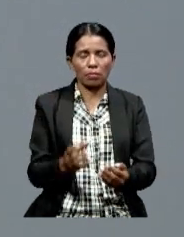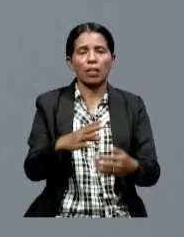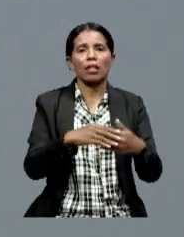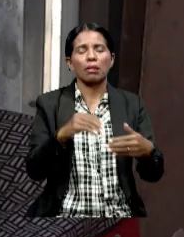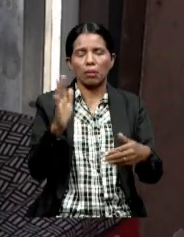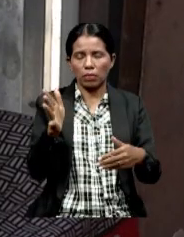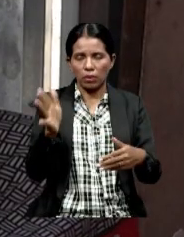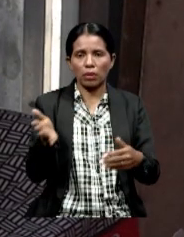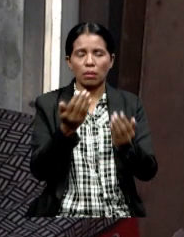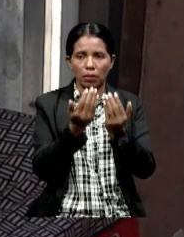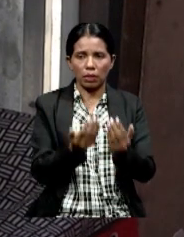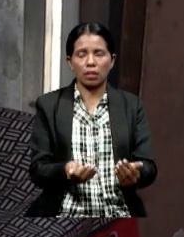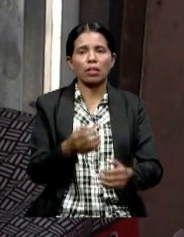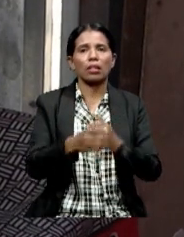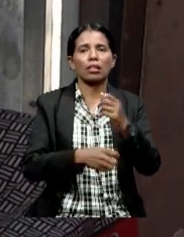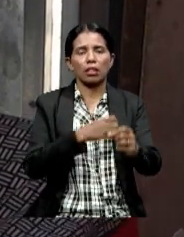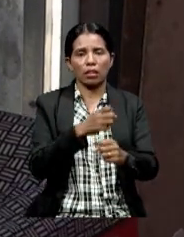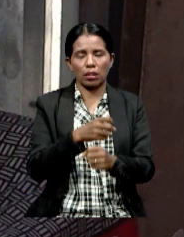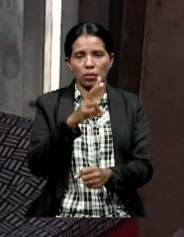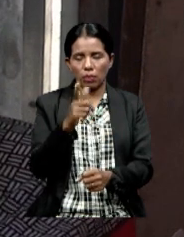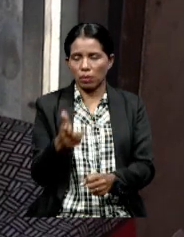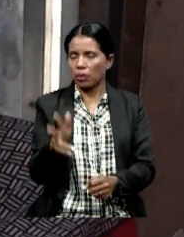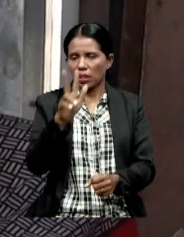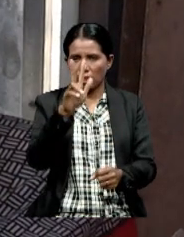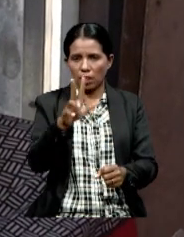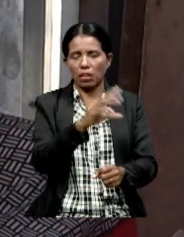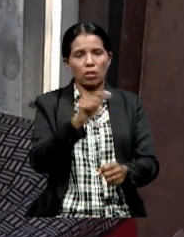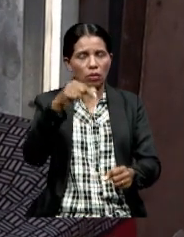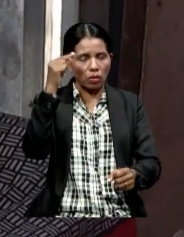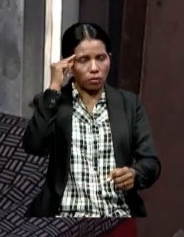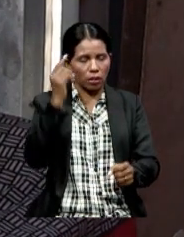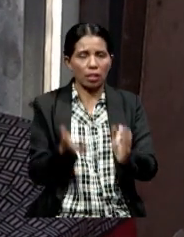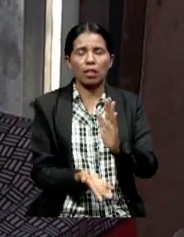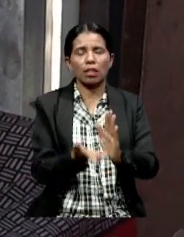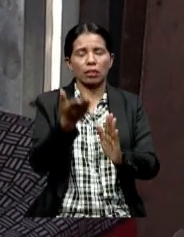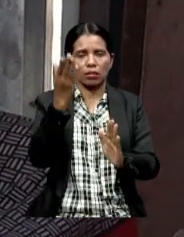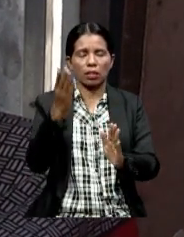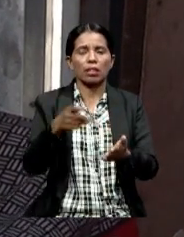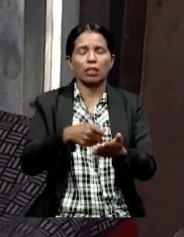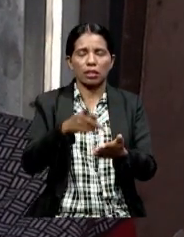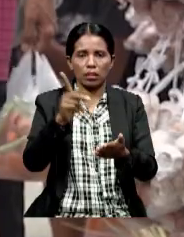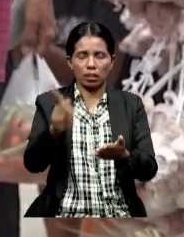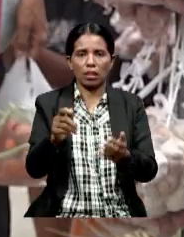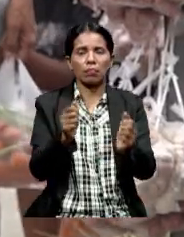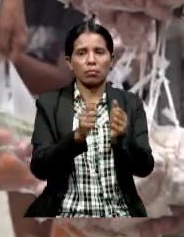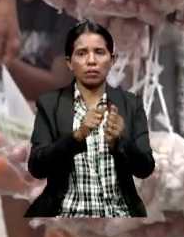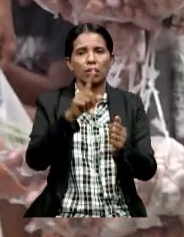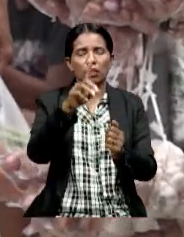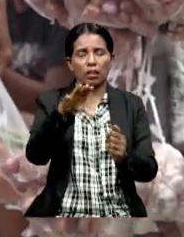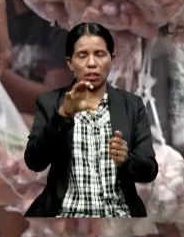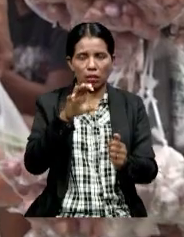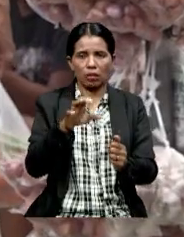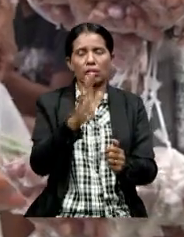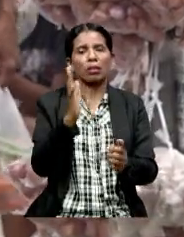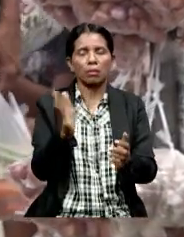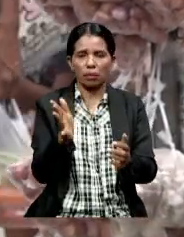kada kilograma, no ia tina ringrua rua nulu resintolu, governo hasai tan tasa tabako ba dolar atus ida kada kilograma,